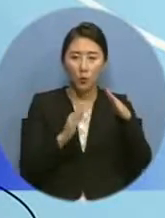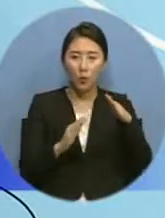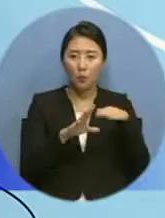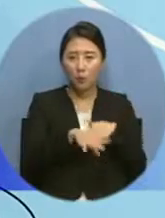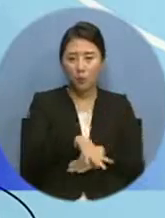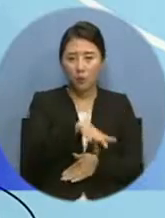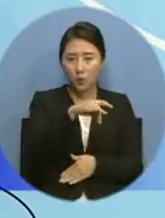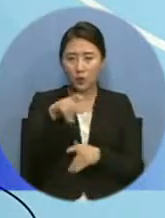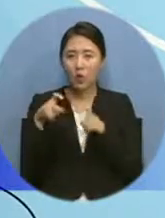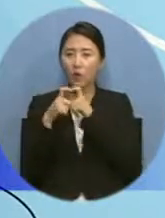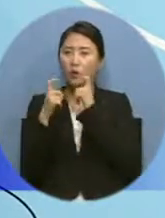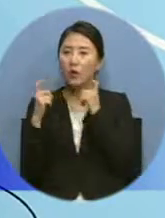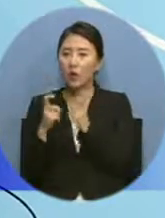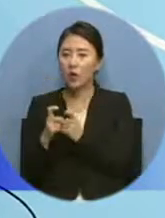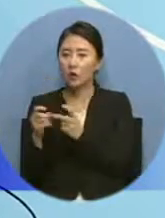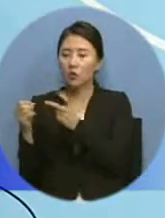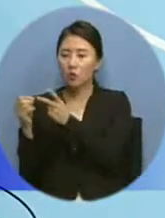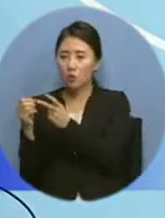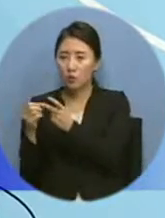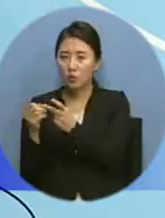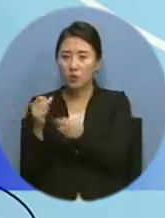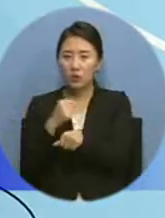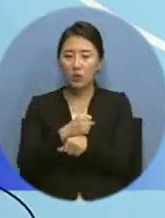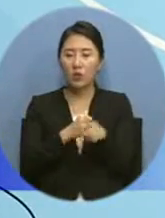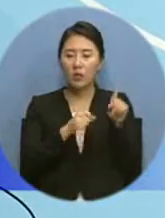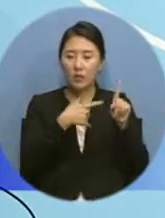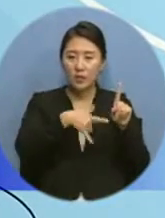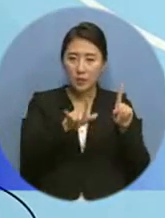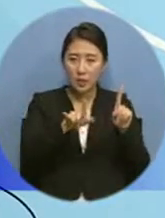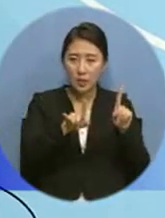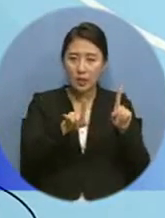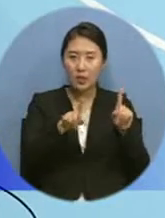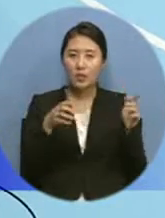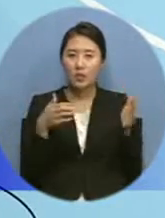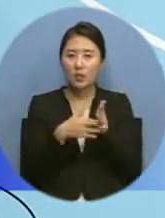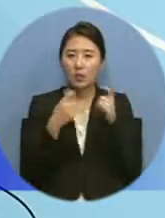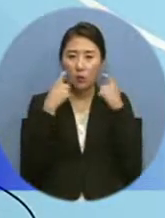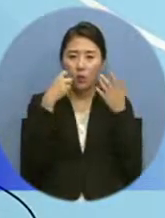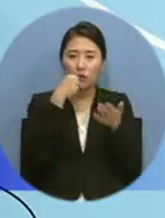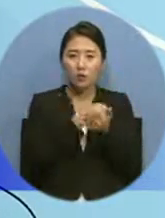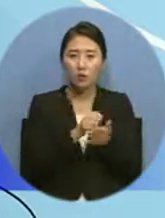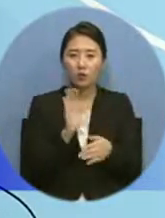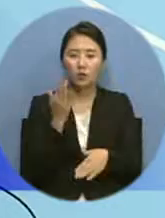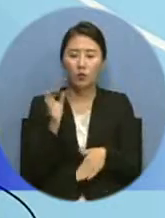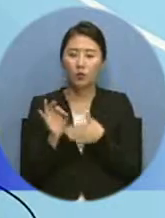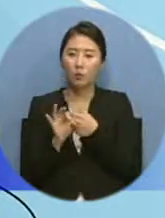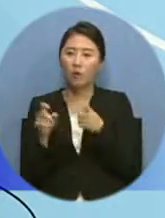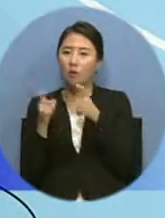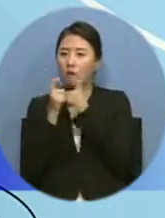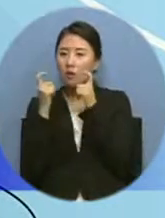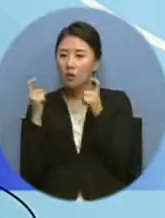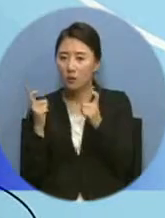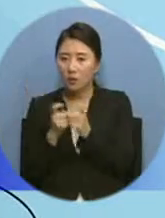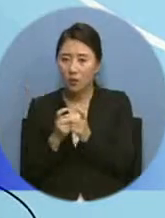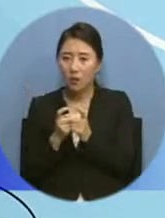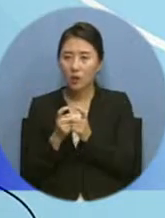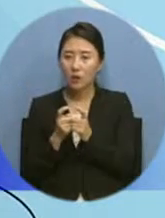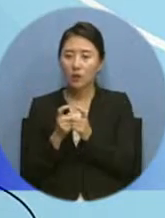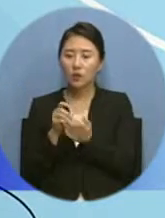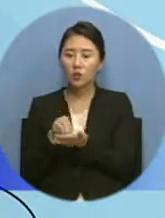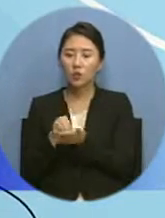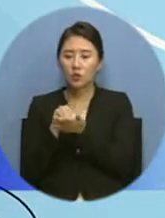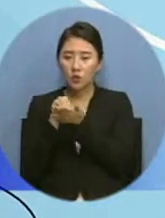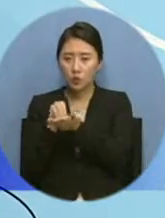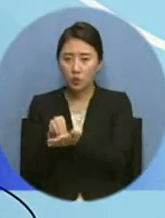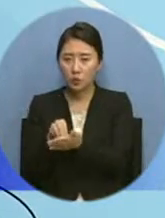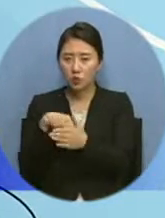사립 뒤에 해서 공립에서 1차 먼저 확정이 되면은 사립의